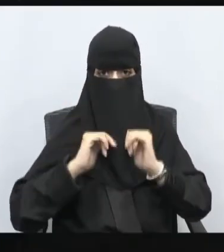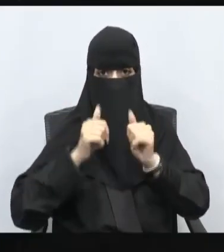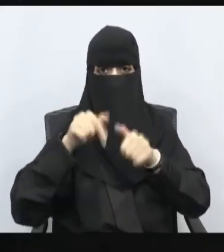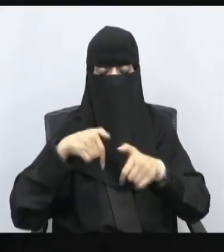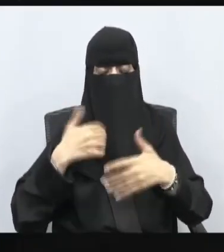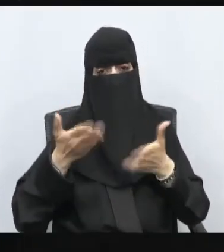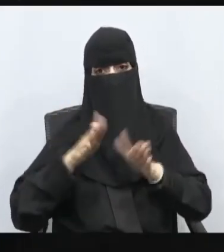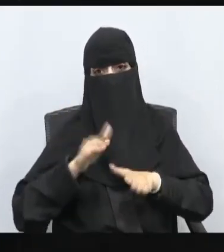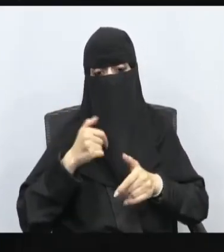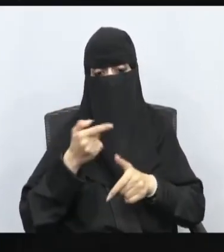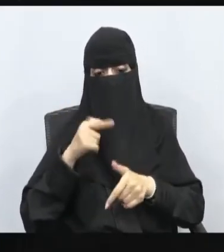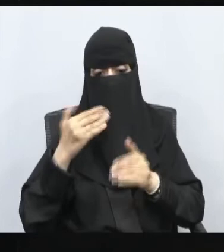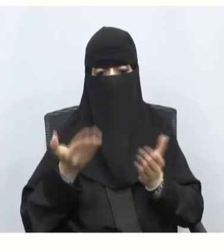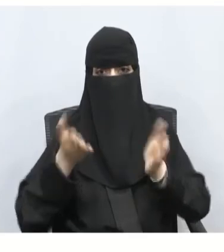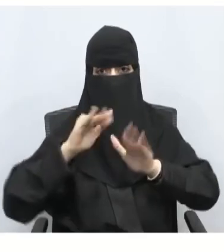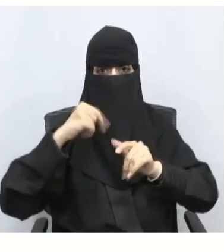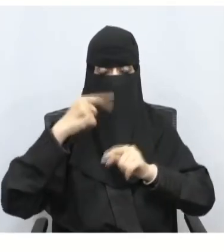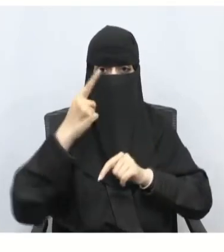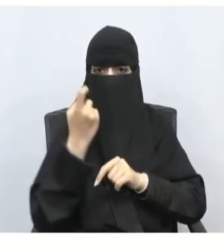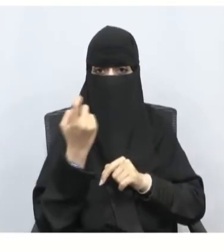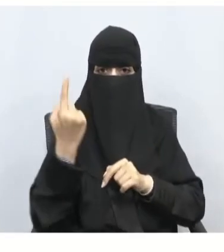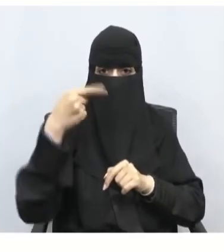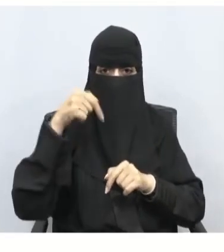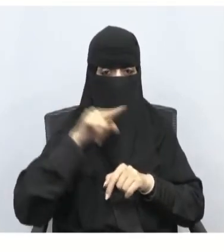الإنسان تحمله، أكثر من 110